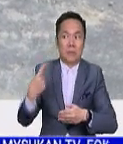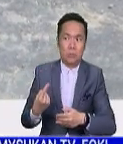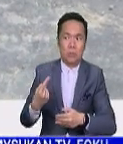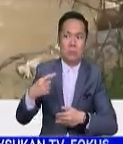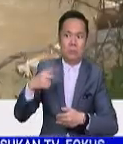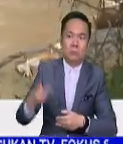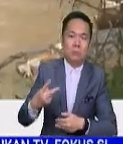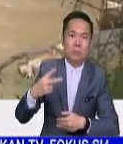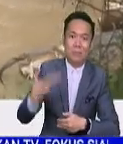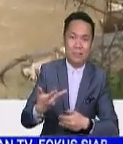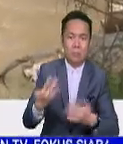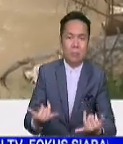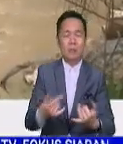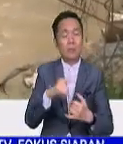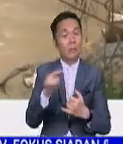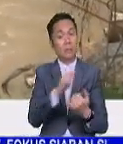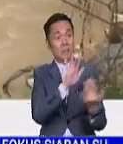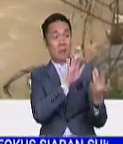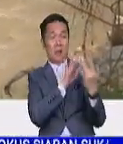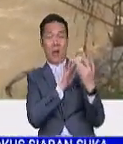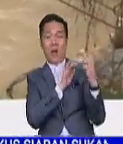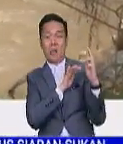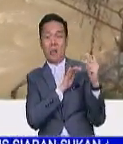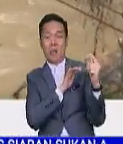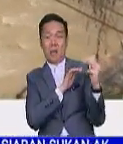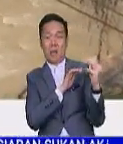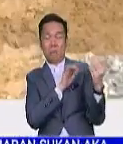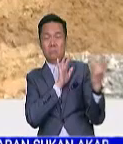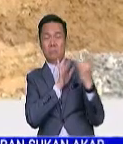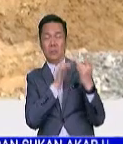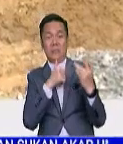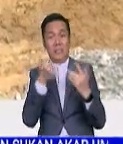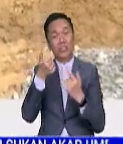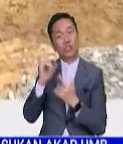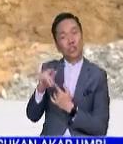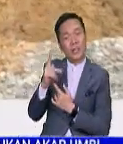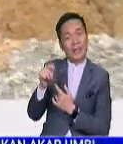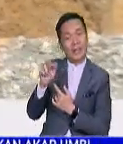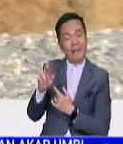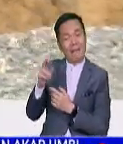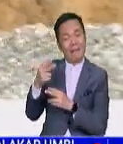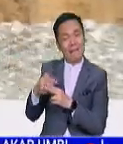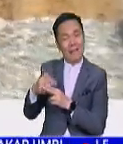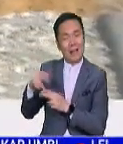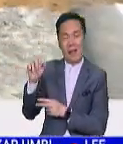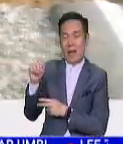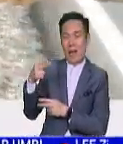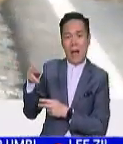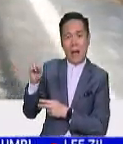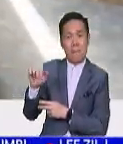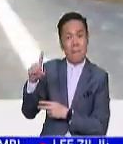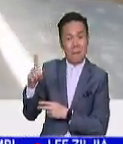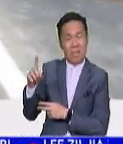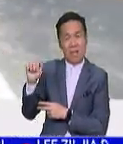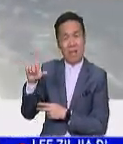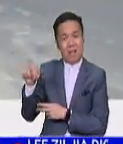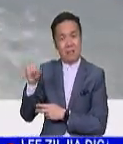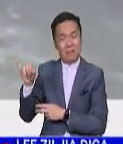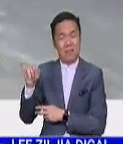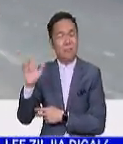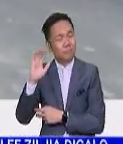terdahulu ketika dihubungi arti m pengarah jabatan Kejora Ya saba jatuh intinya Ali Ahmad Hamid memaklumkan